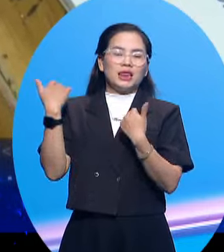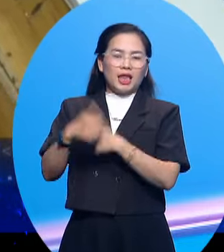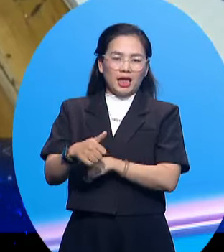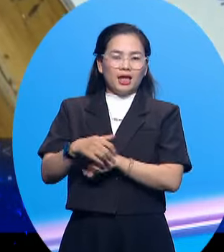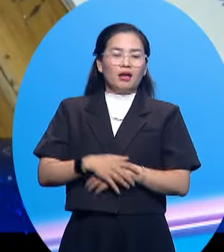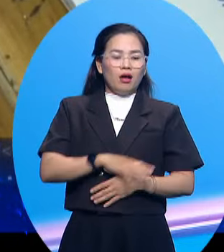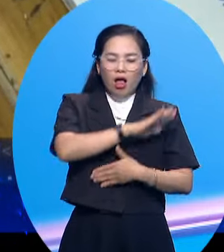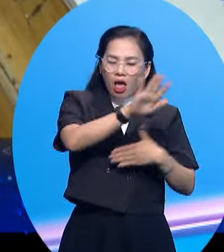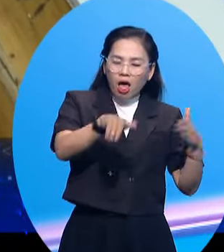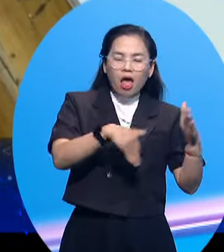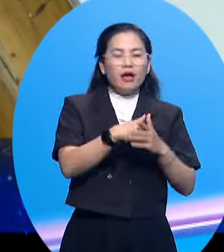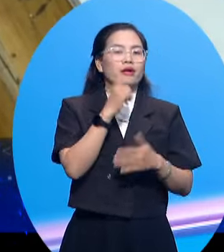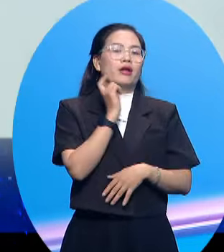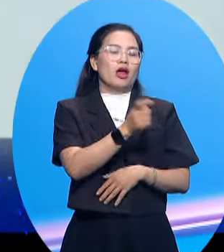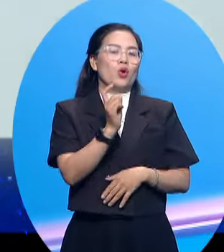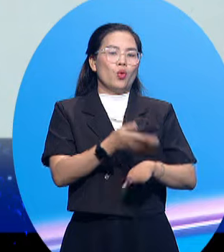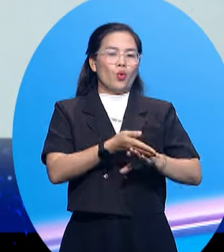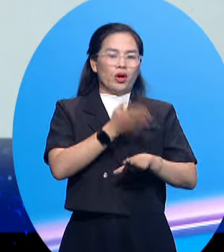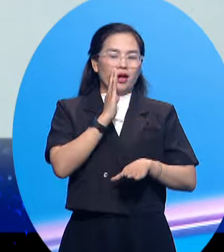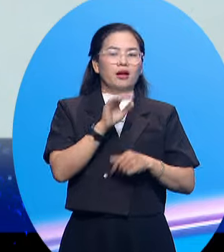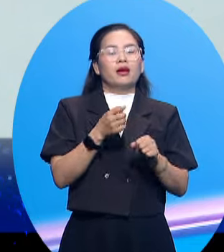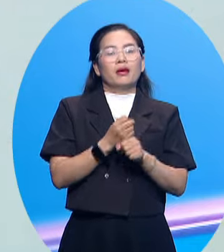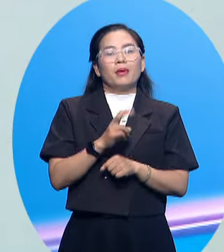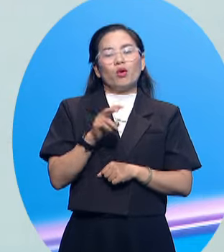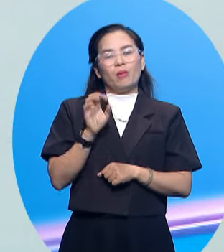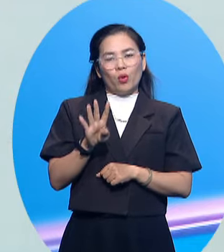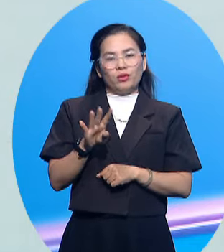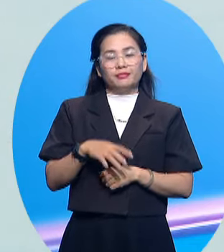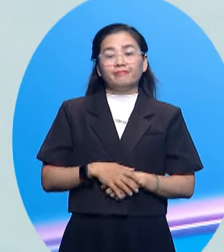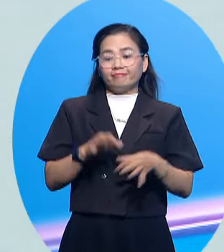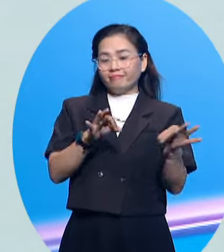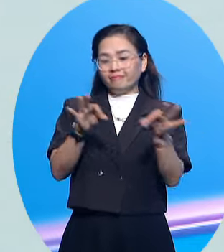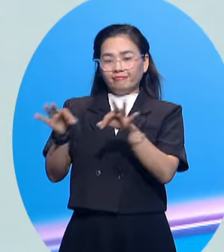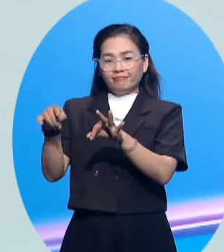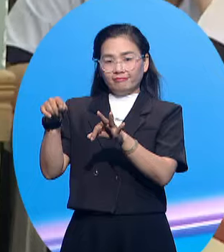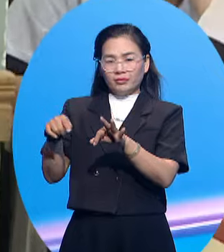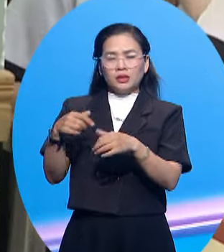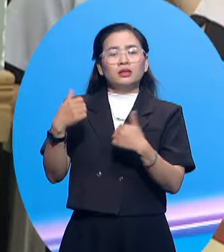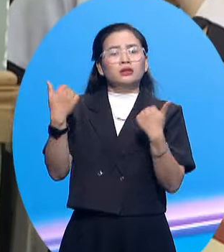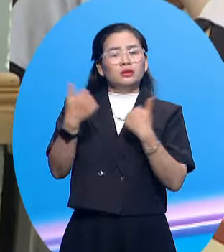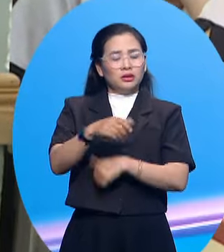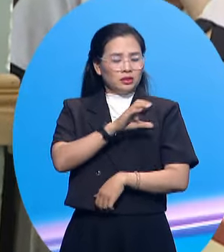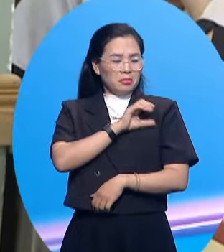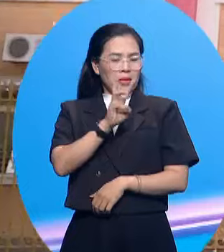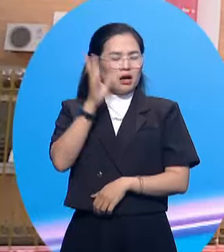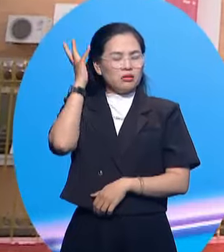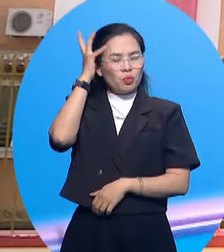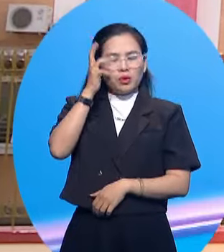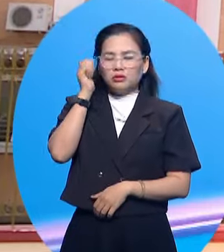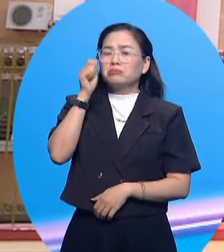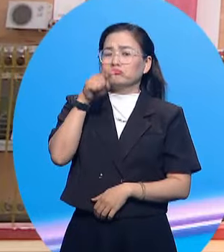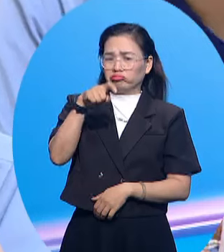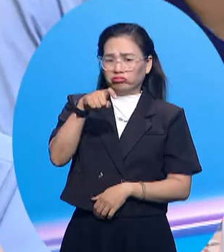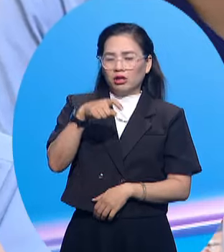tất cả các bài thi tốt nghiệp trung học phổ thông 2024. Thành phố Hồ Chí Minh xác định kỳ thi tốt nghiệp trung học phổ thông có ý nghĩa đặc biệt quan